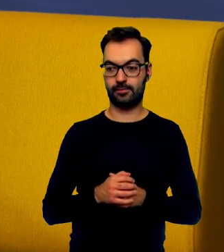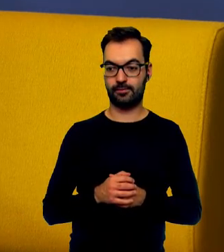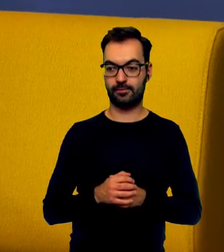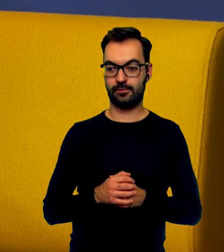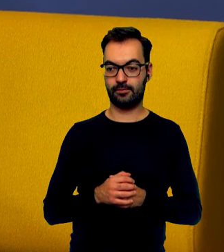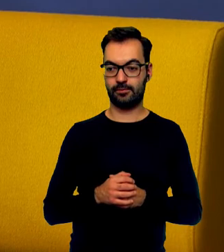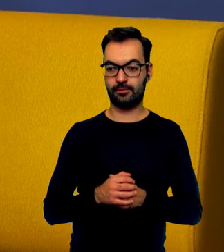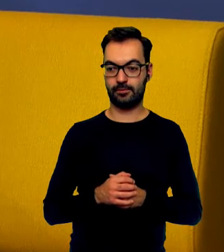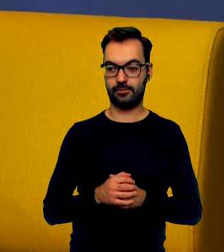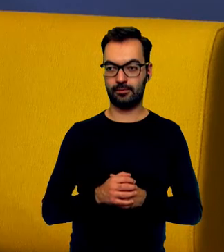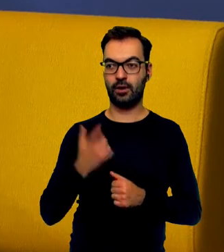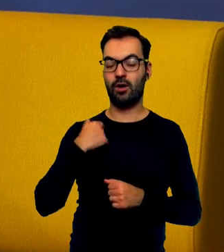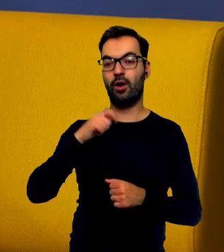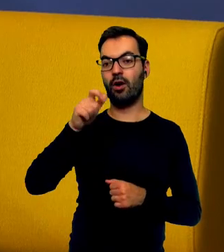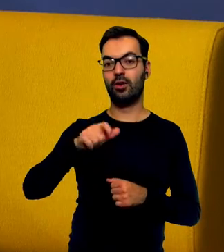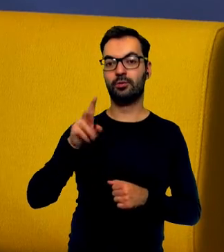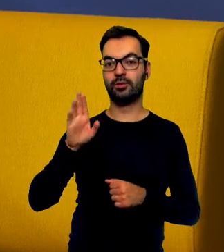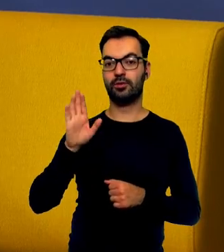z kolei osoby